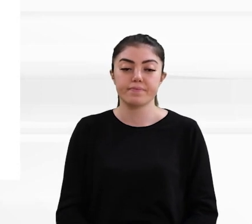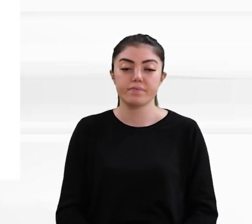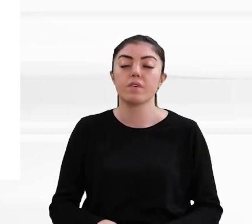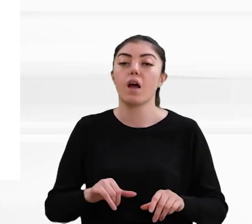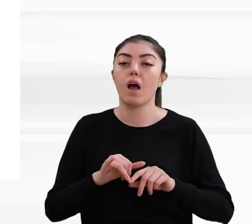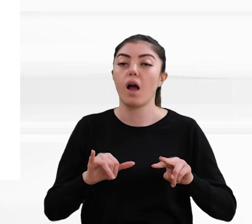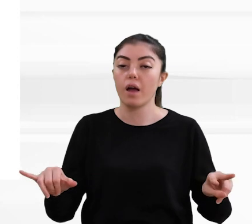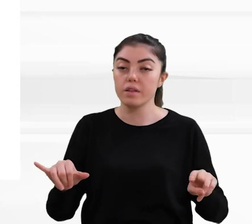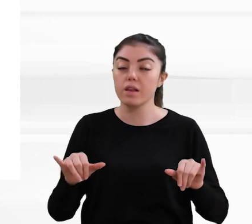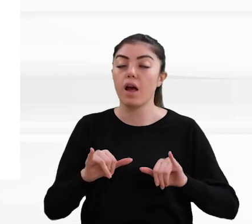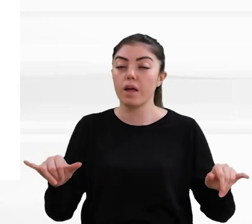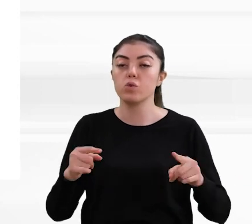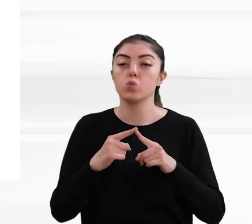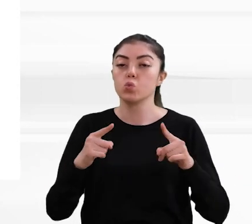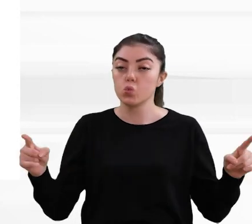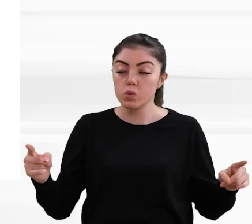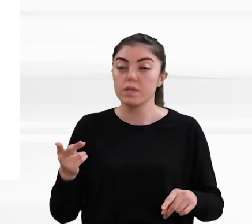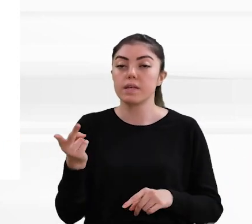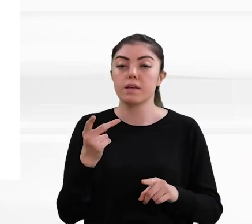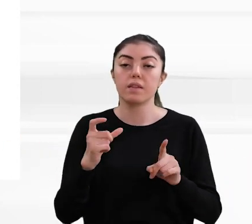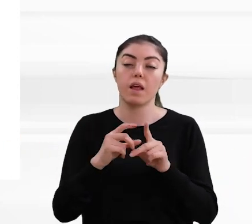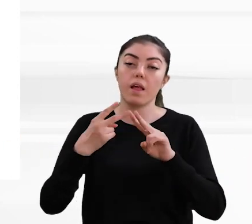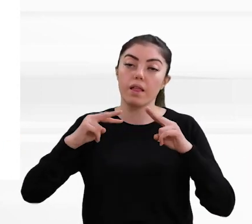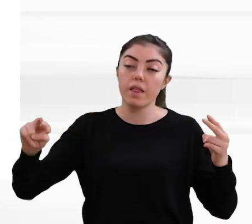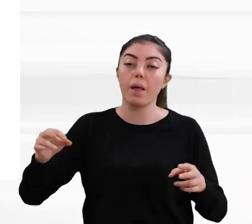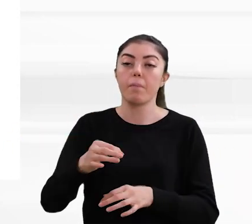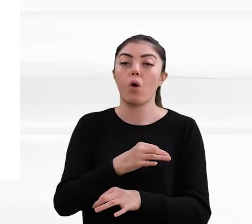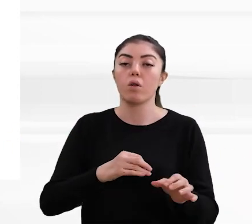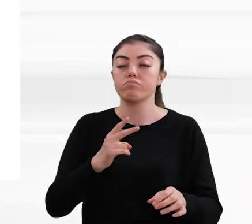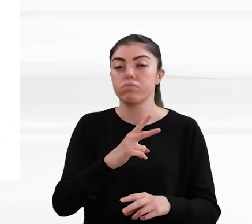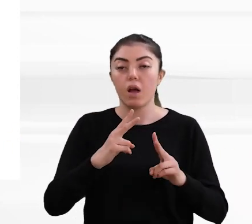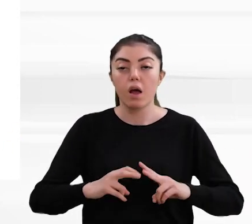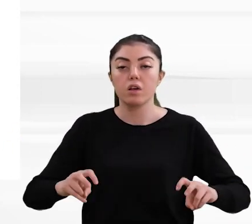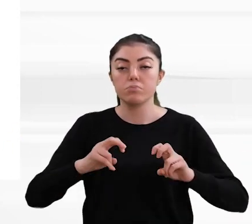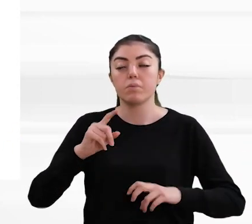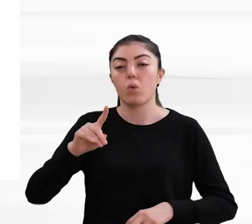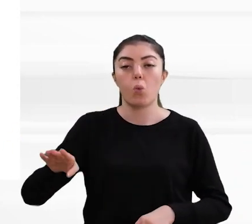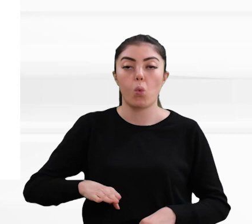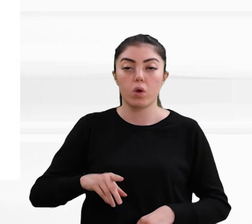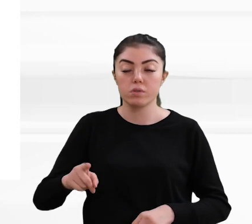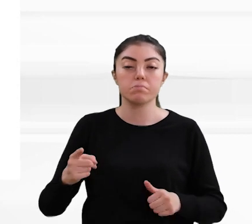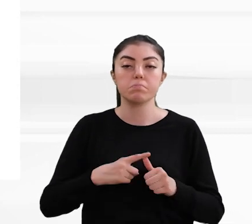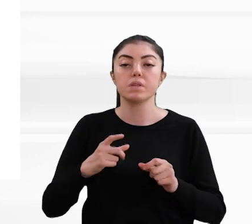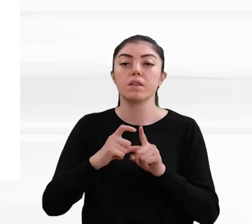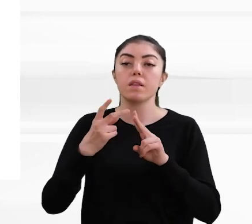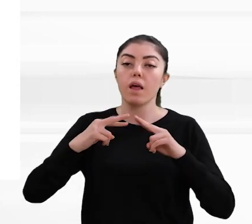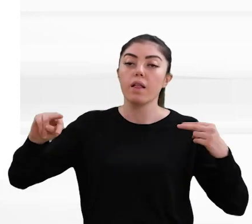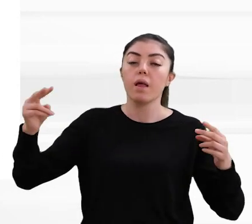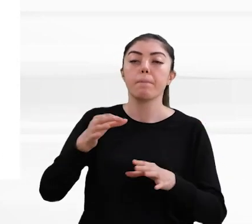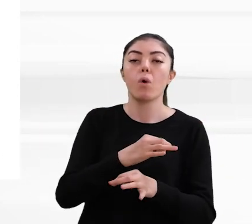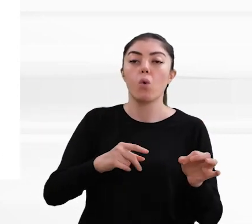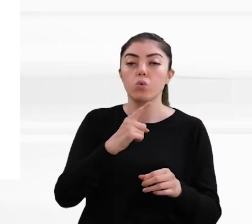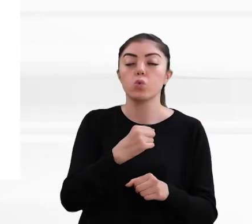34 soru aynı uzunluktaki iki DNA molekülü Z bu Araştırma yapan bir öğrenci birinci DNA